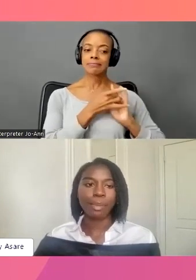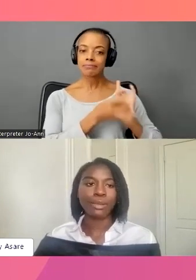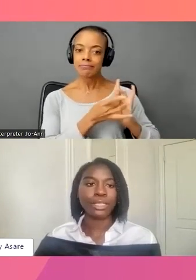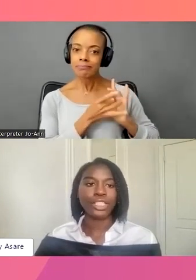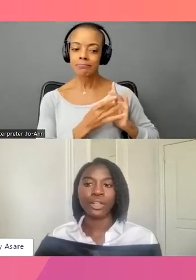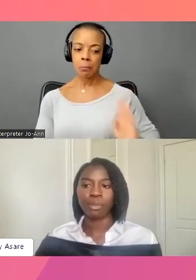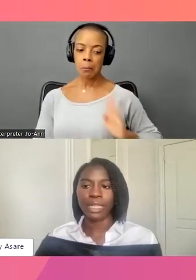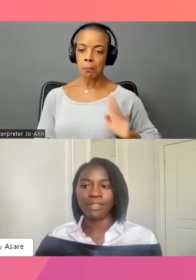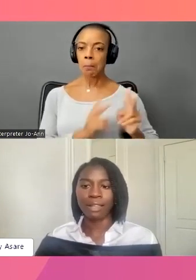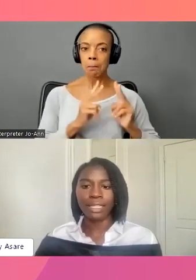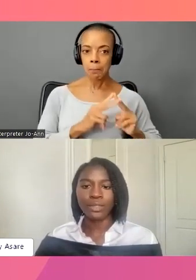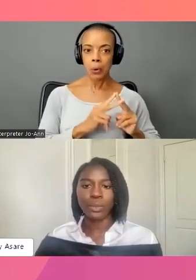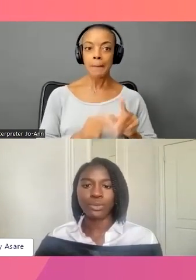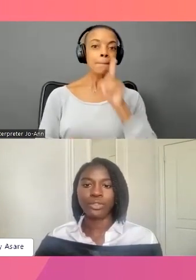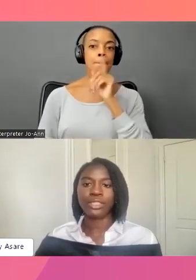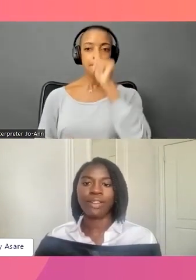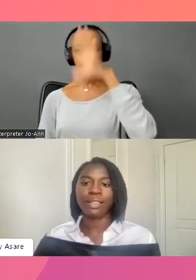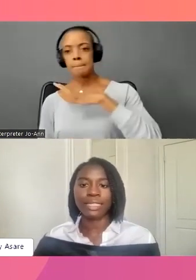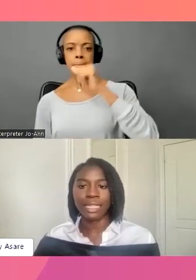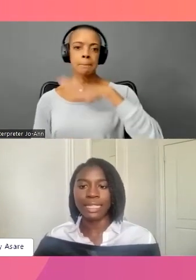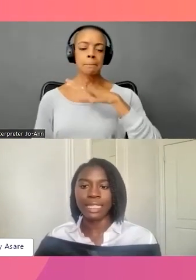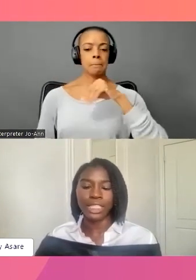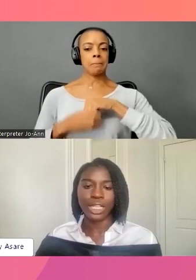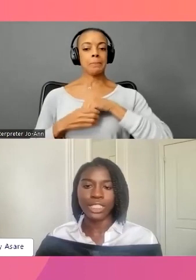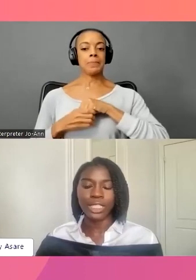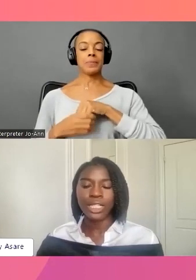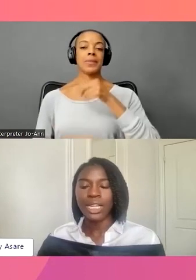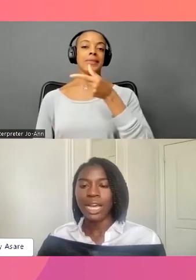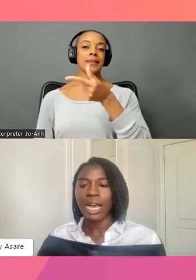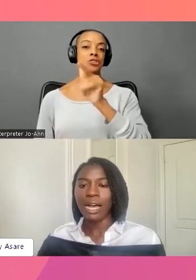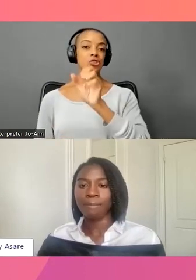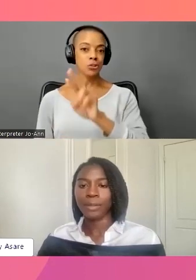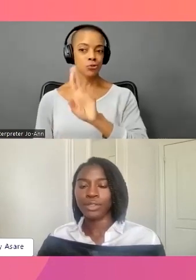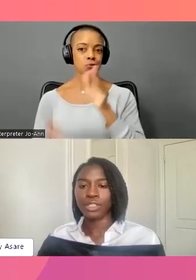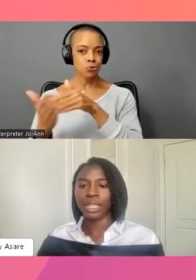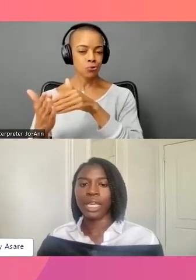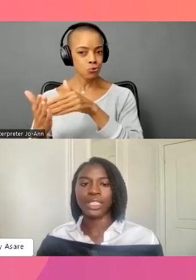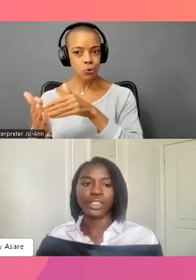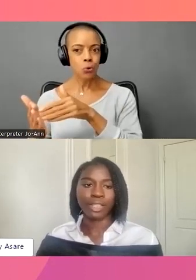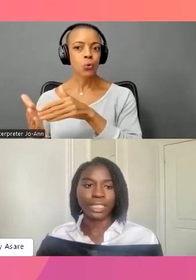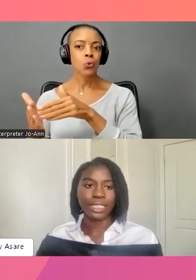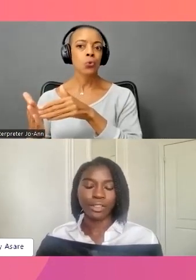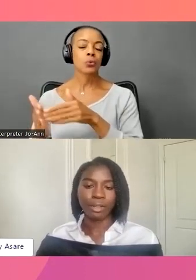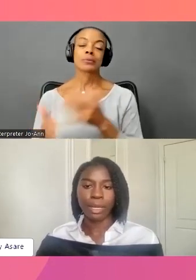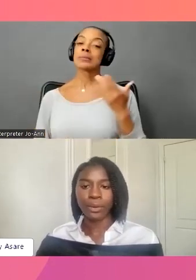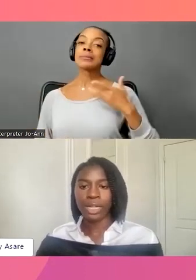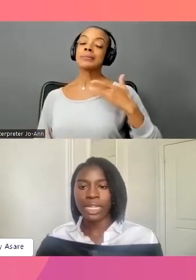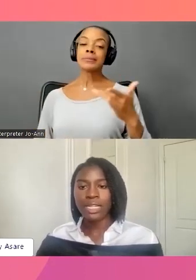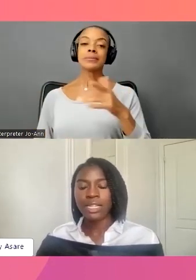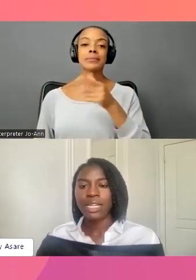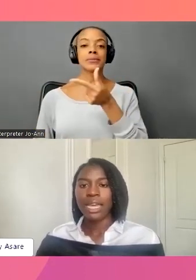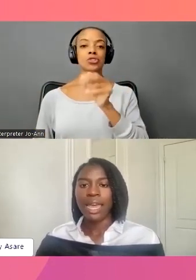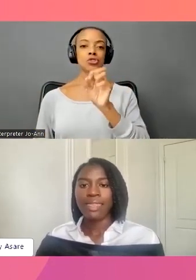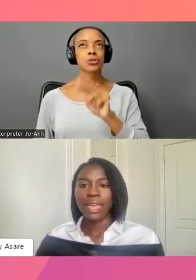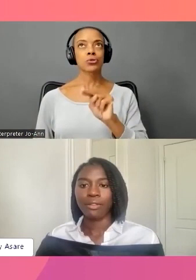considéré la violence conjugale comme une forme de violence faite aux femmes par un partenaire intime